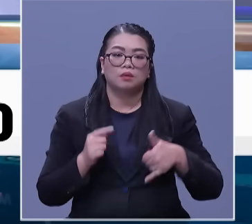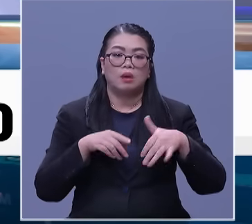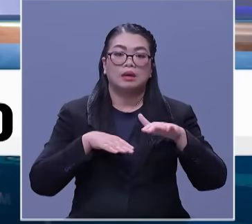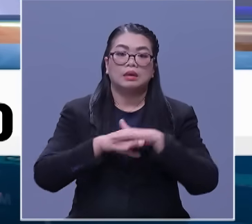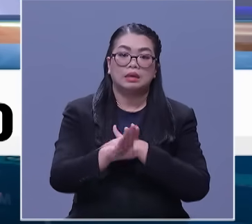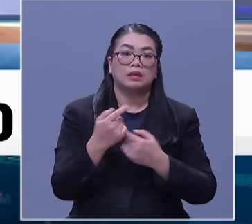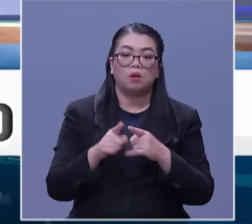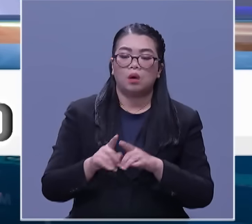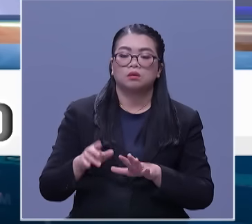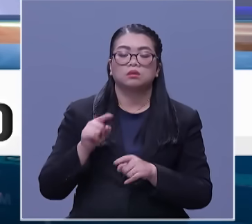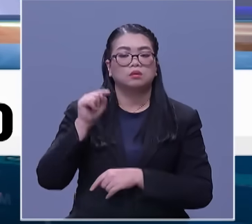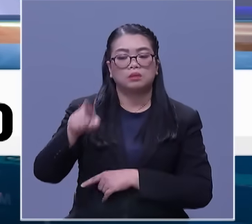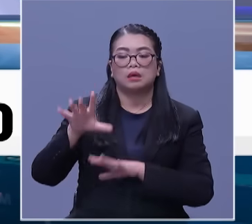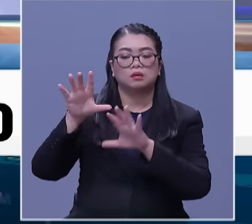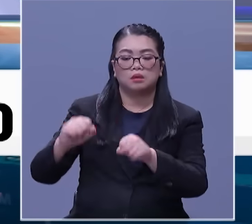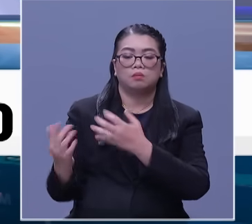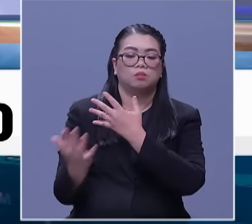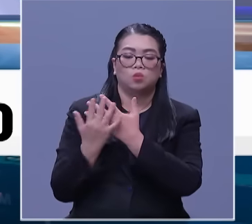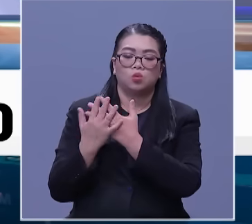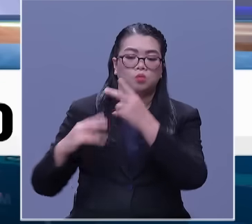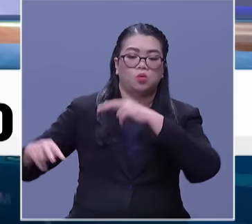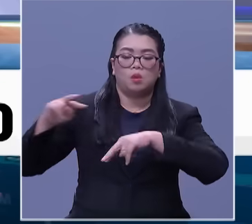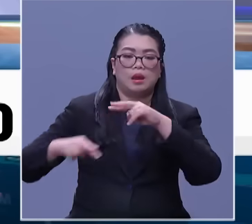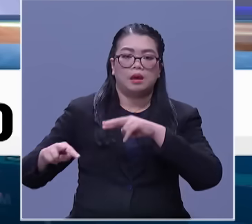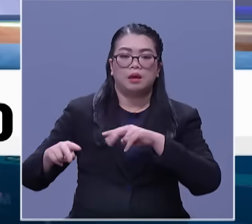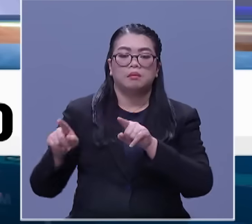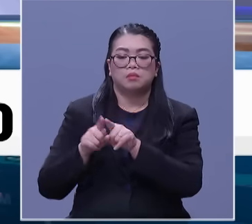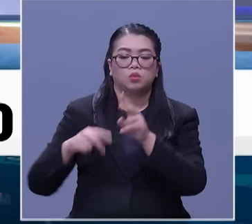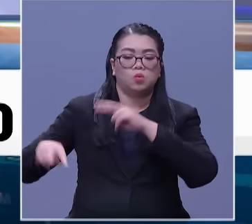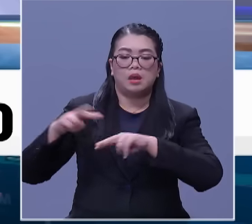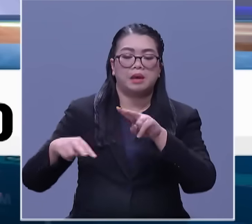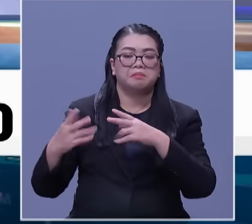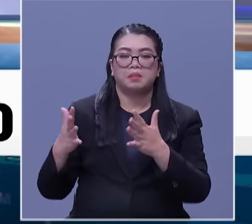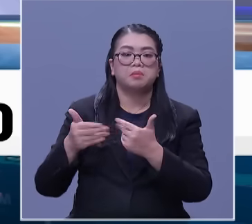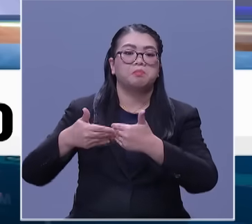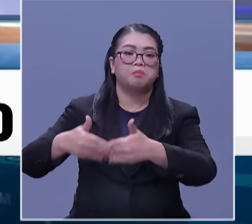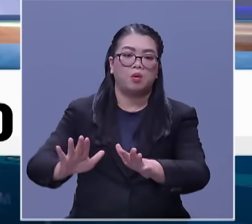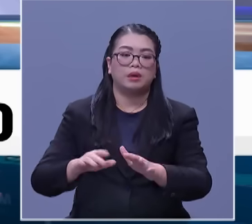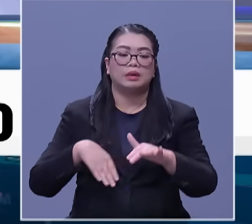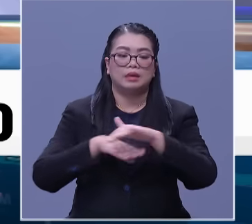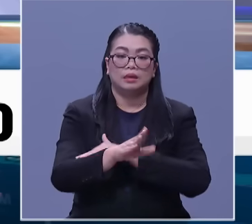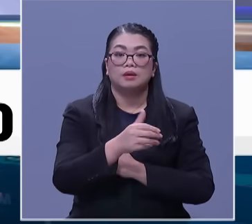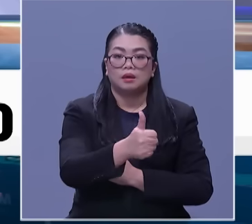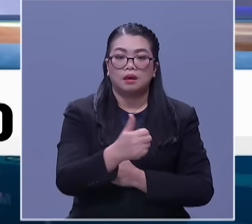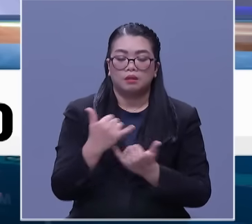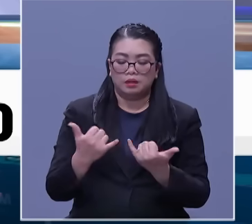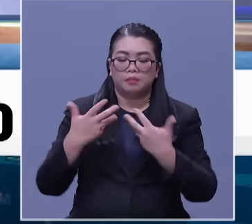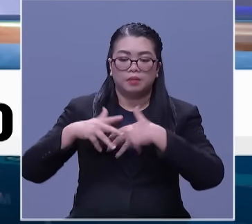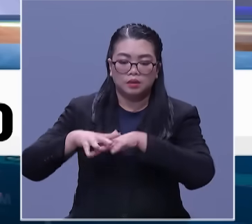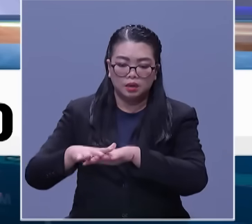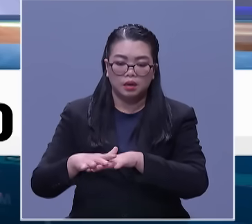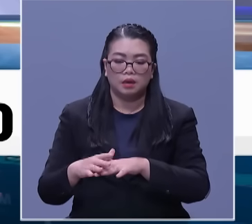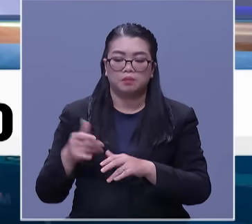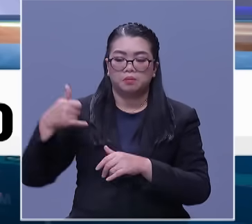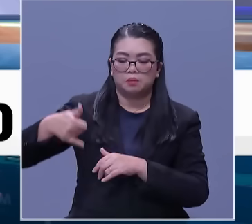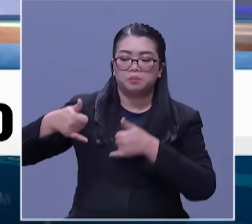ผู้คุมเรือนจำ 2คนในข้อหาละเว้นการปฏิบัติหน้าที่นะคะซึ่งทางกรมราชทัณฑ์เองก็เตรียมจะประสานผู้